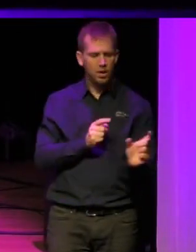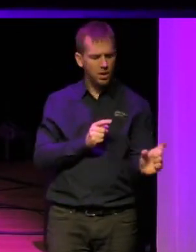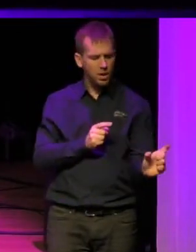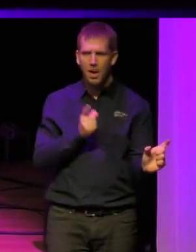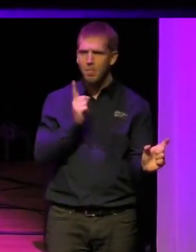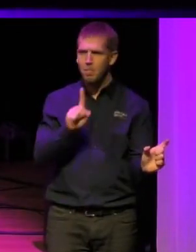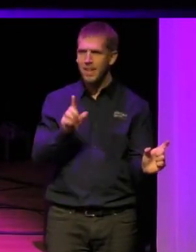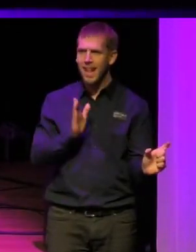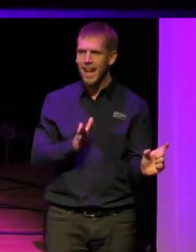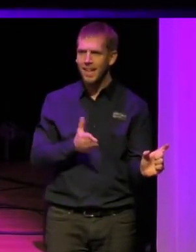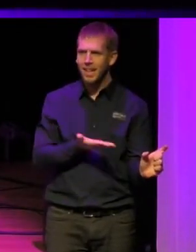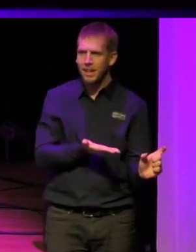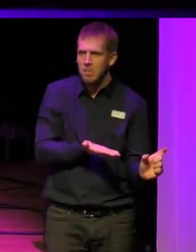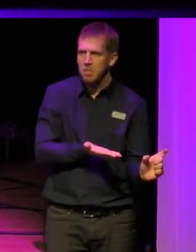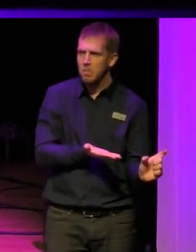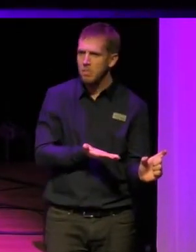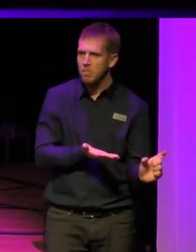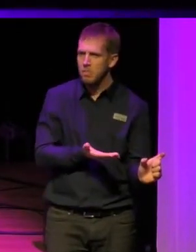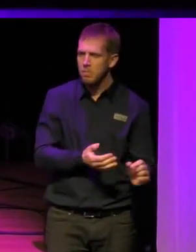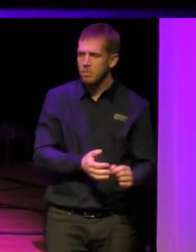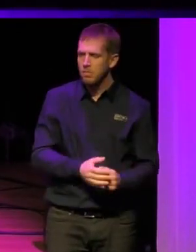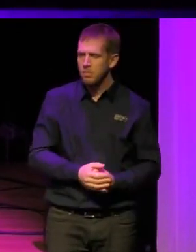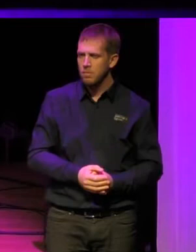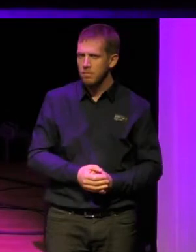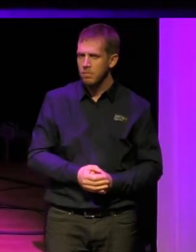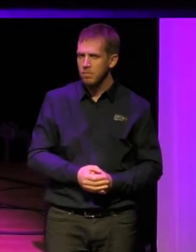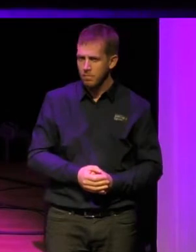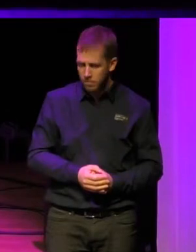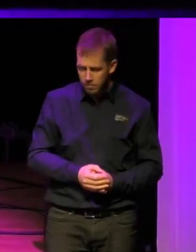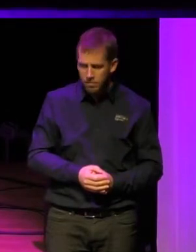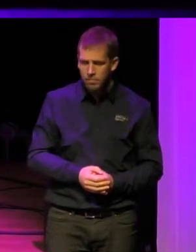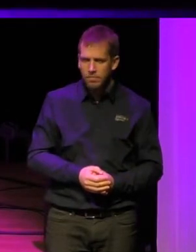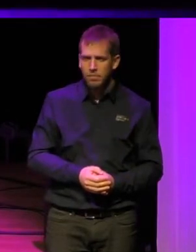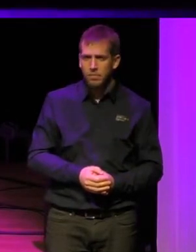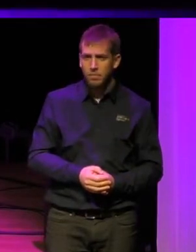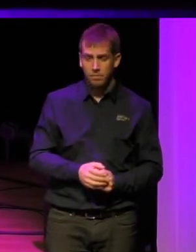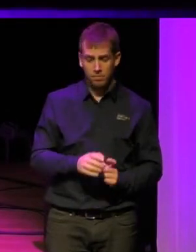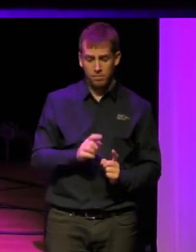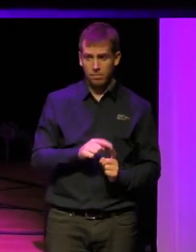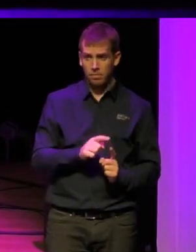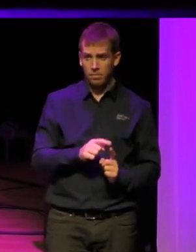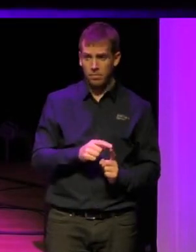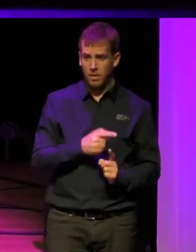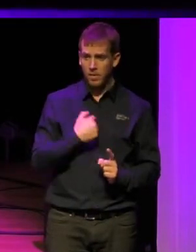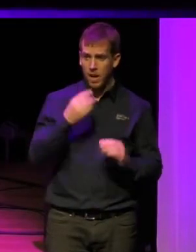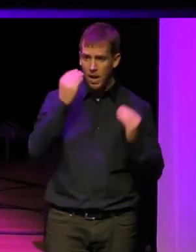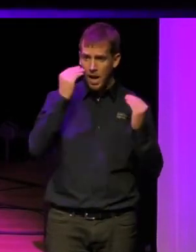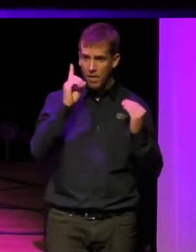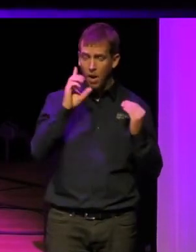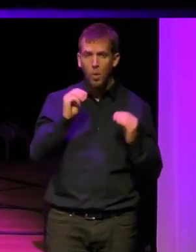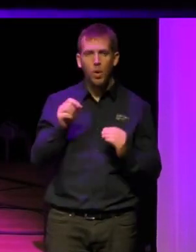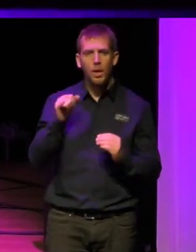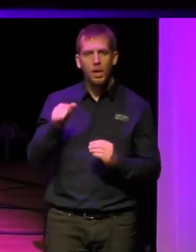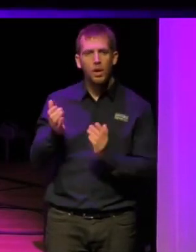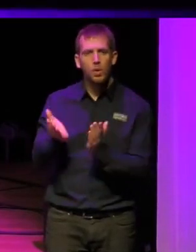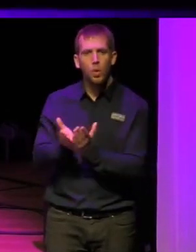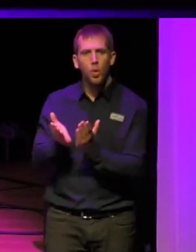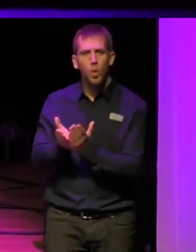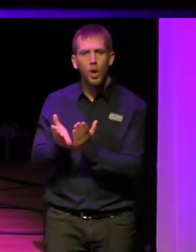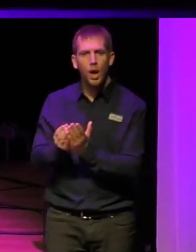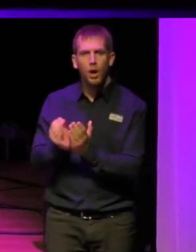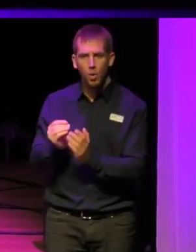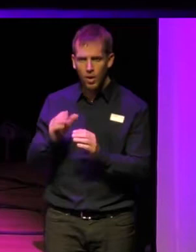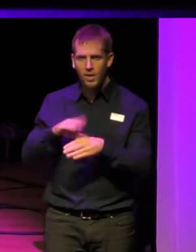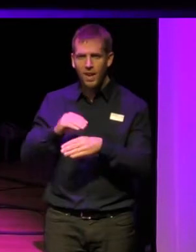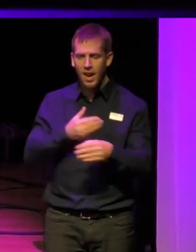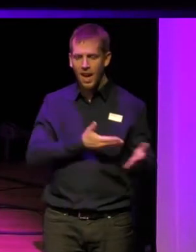betyder mänskliga rättigheter? För det första har vi lärt oss det på skolorna när vi välkomnade